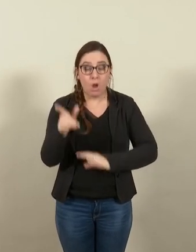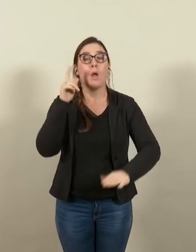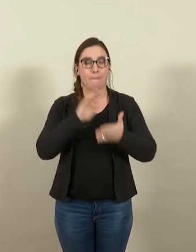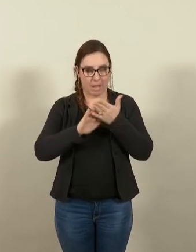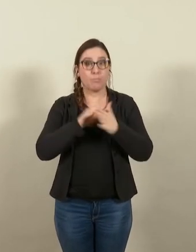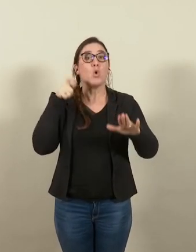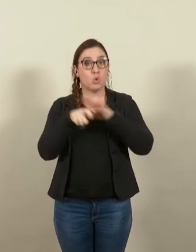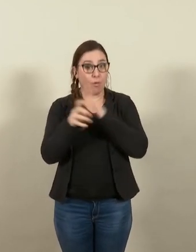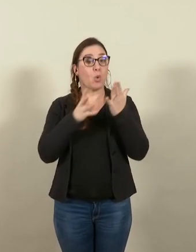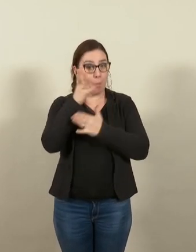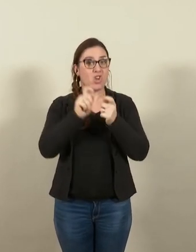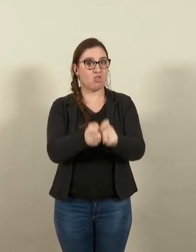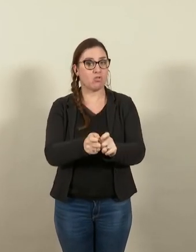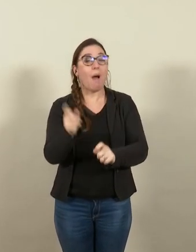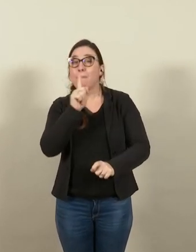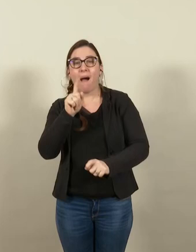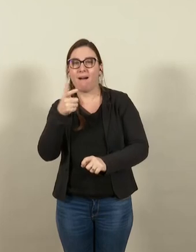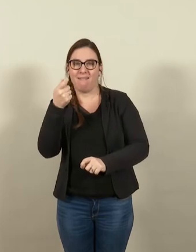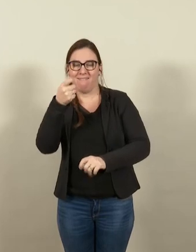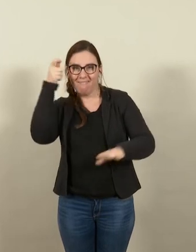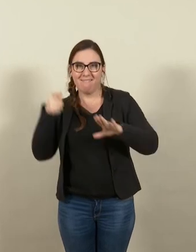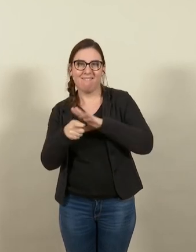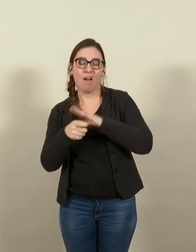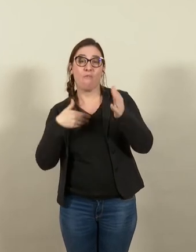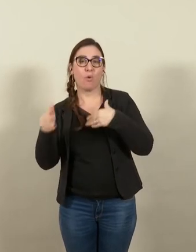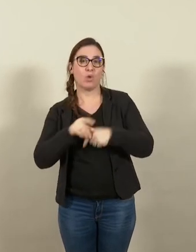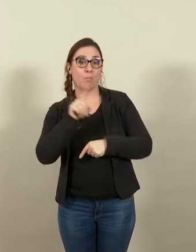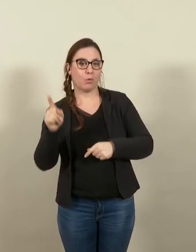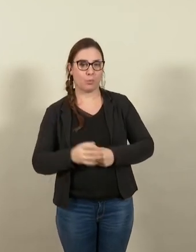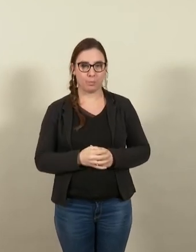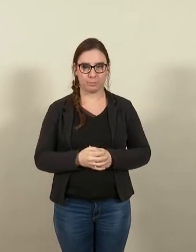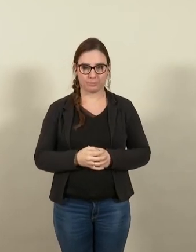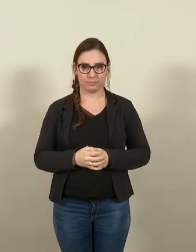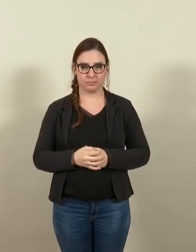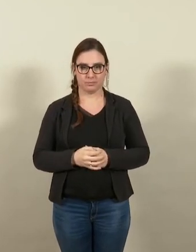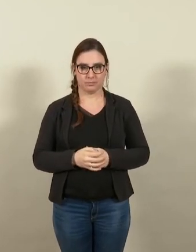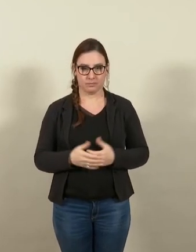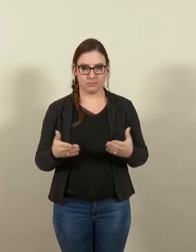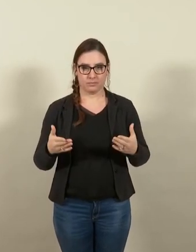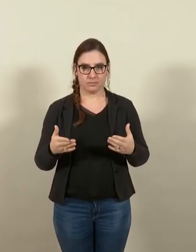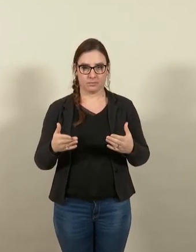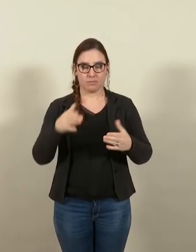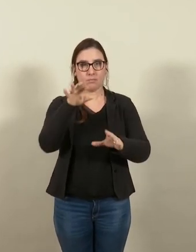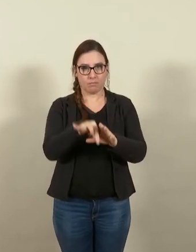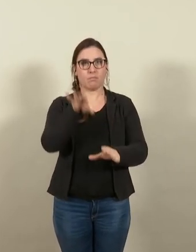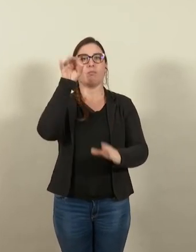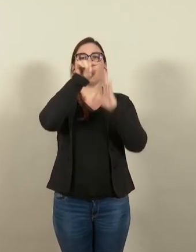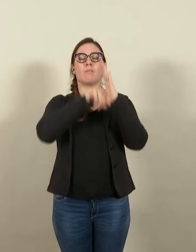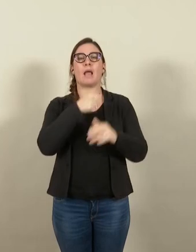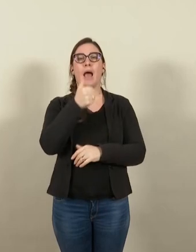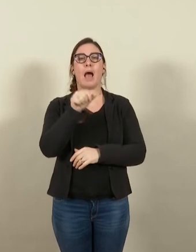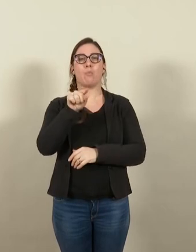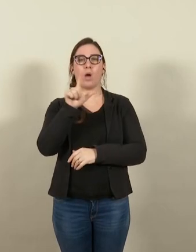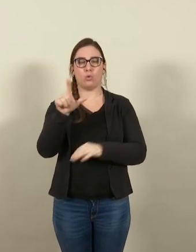pardon de projet qui sont révisés et non les subventions portant sur le fonctionnement enfin dans les conditions d'éligibilité 1.2